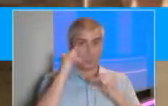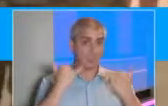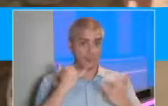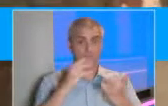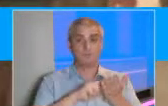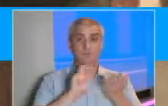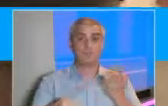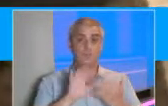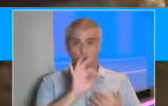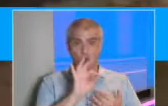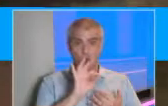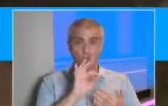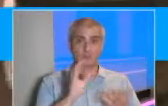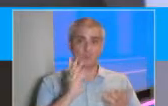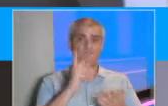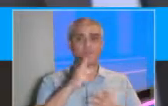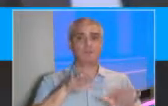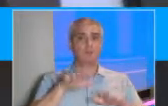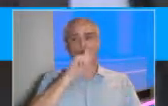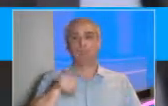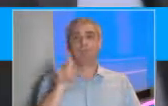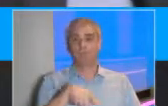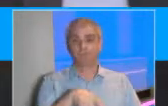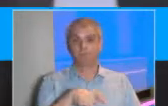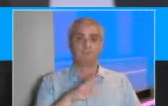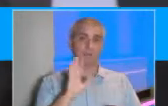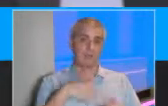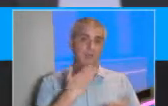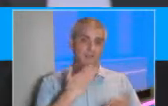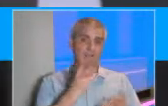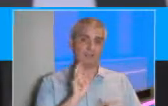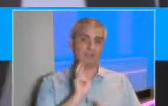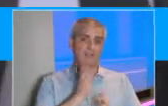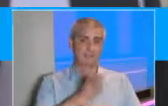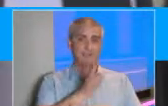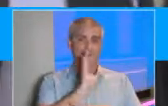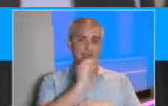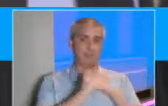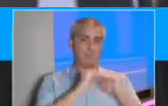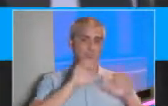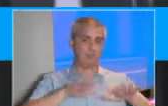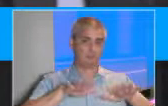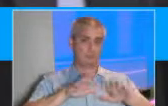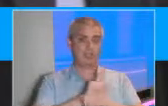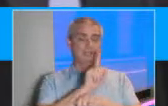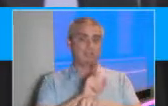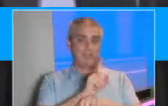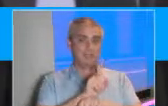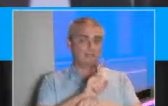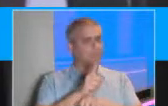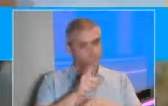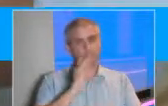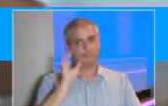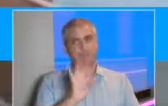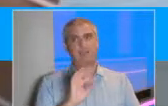על התפטרותו ובעצם על פיזור הממשלה, או יותר נכון על כניסה של הליך של ממשלה זמנית, זה